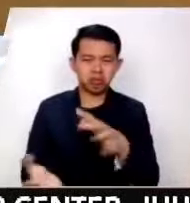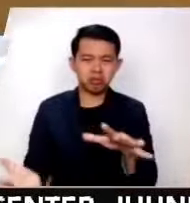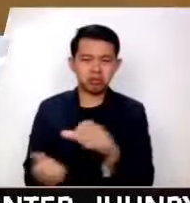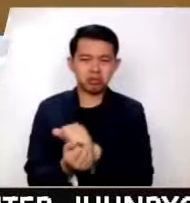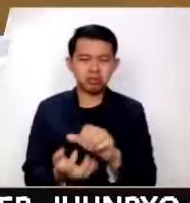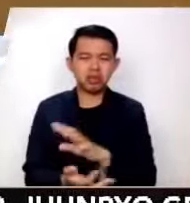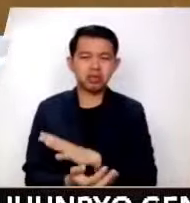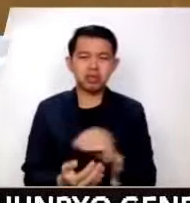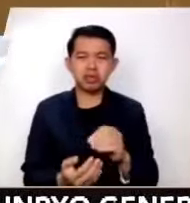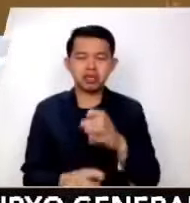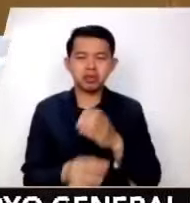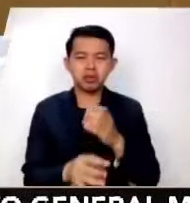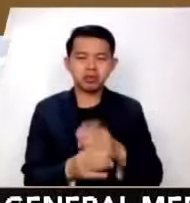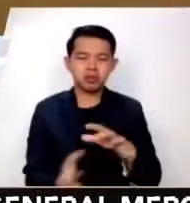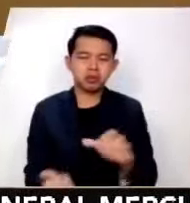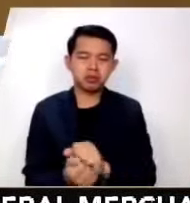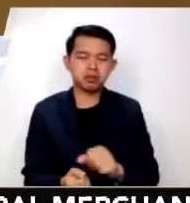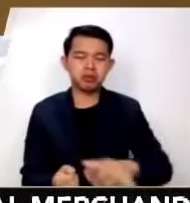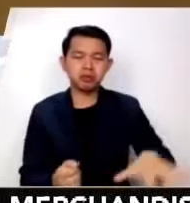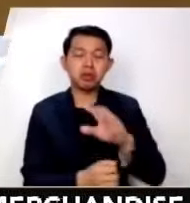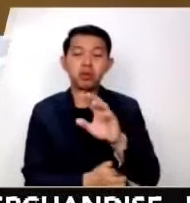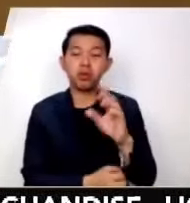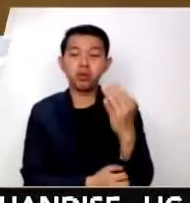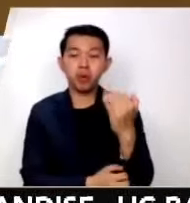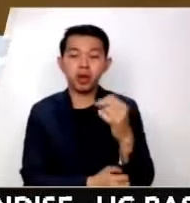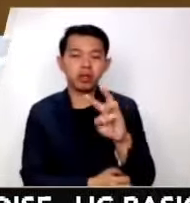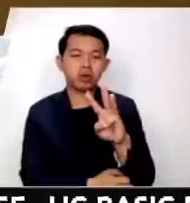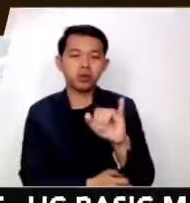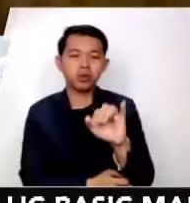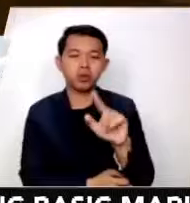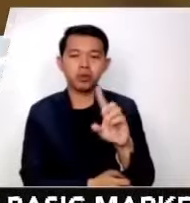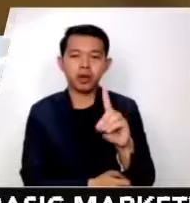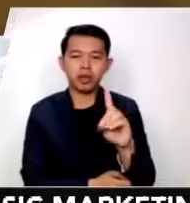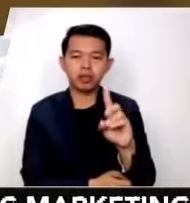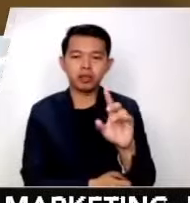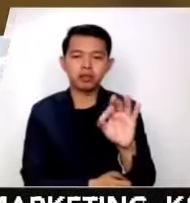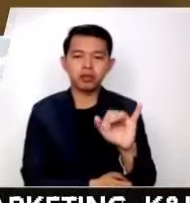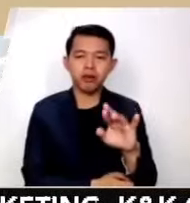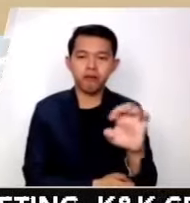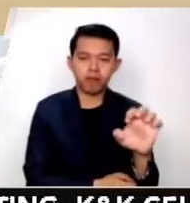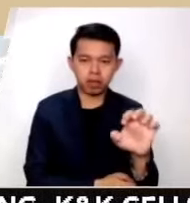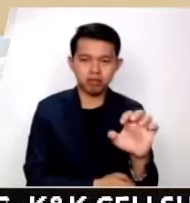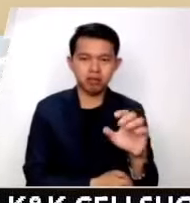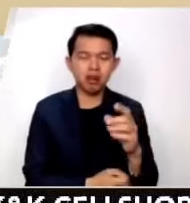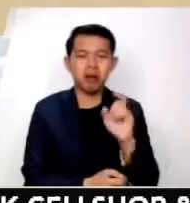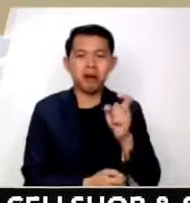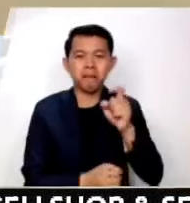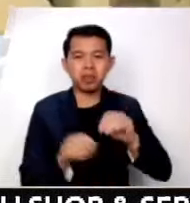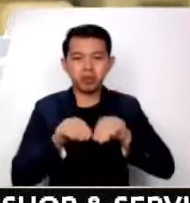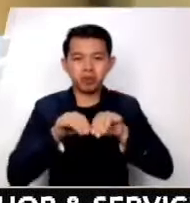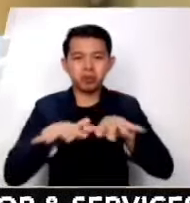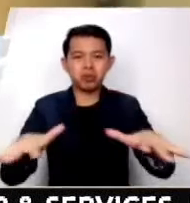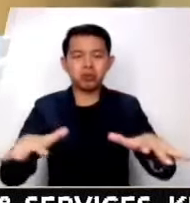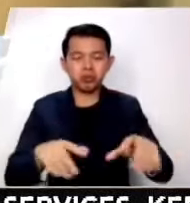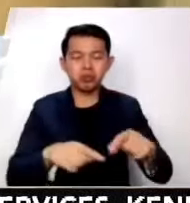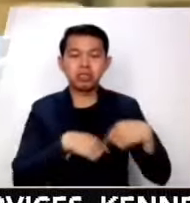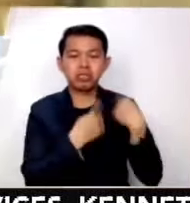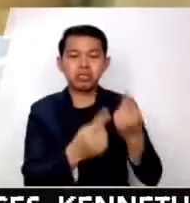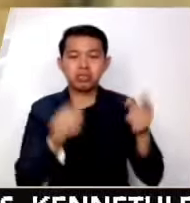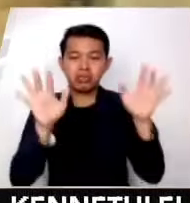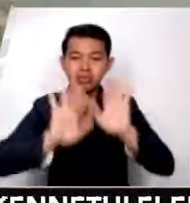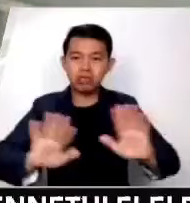forced evacuation sa ilang bayan at ospital. Mabilis na kumalat ang wildfire na nagsimula pa nitong linggo dahil sa malakas na